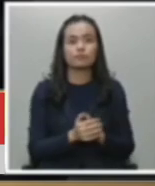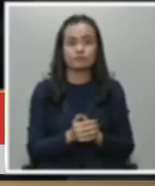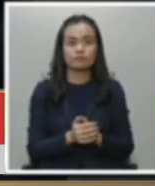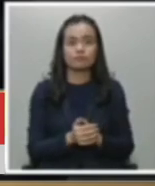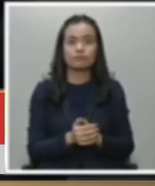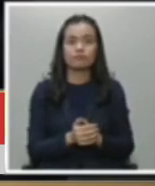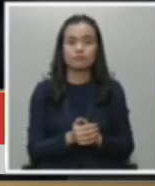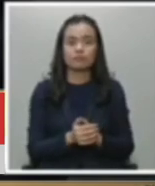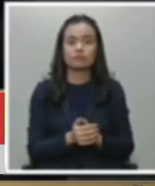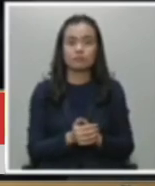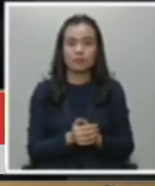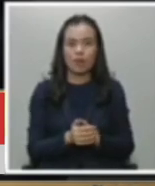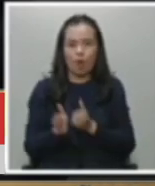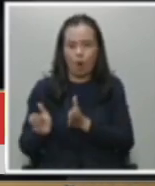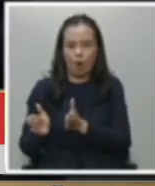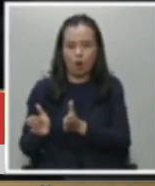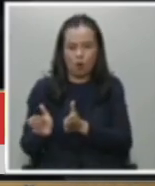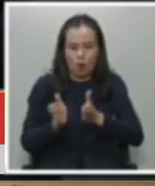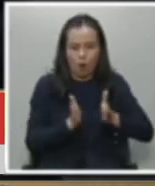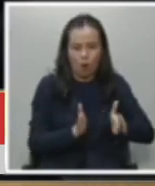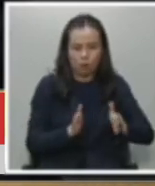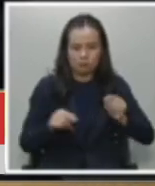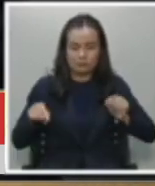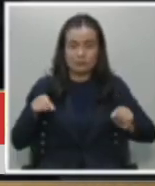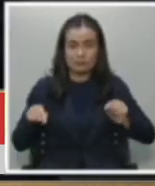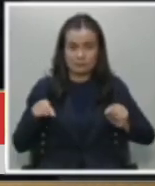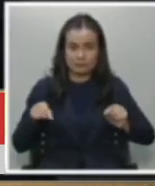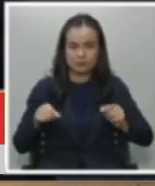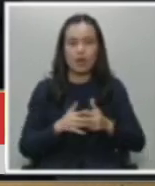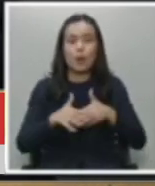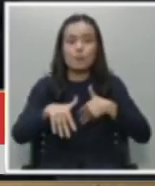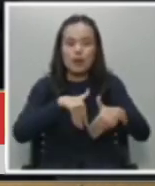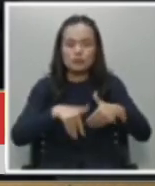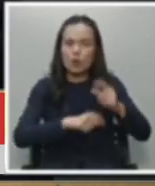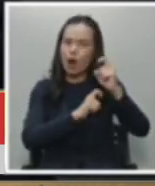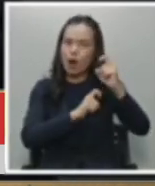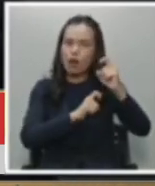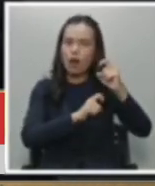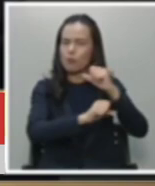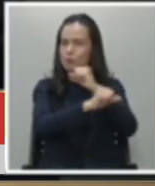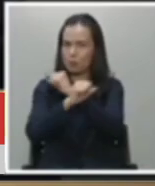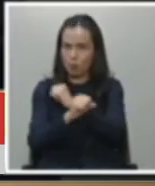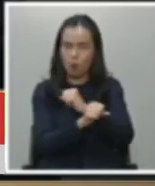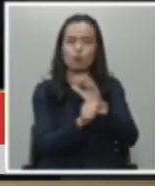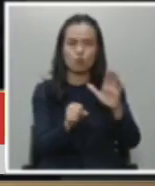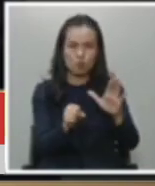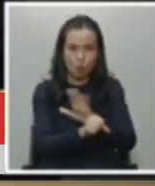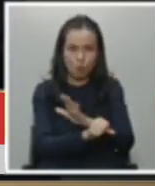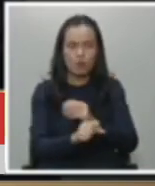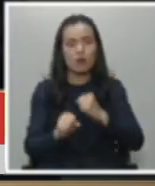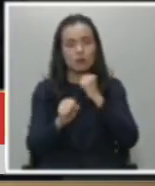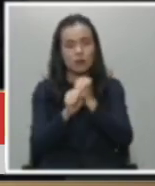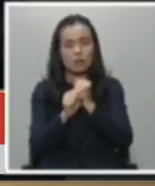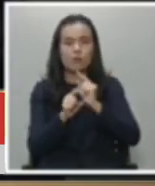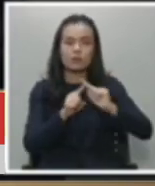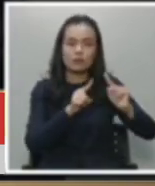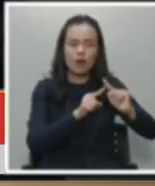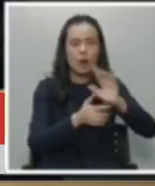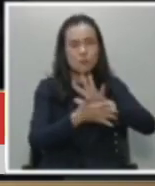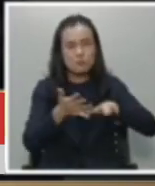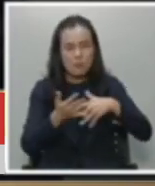นั้นก็อยู่ตรงหน้าห้องเย็นแล้วก็พยายามที่จะให้ประชาชนนั้นปลอดภัยมากที่สุดแต่การดำเนินการก็มีการวางแผนละ